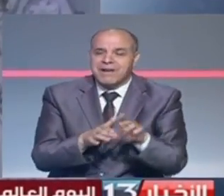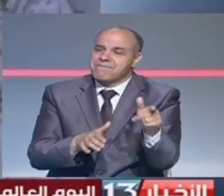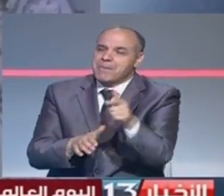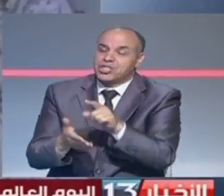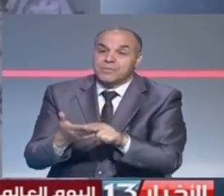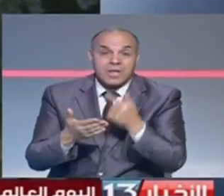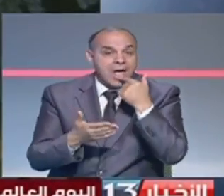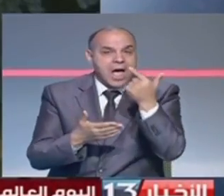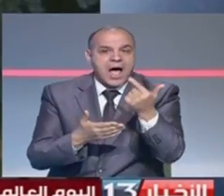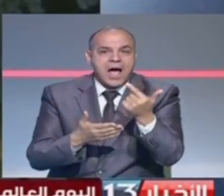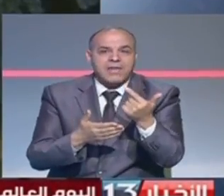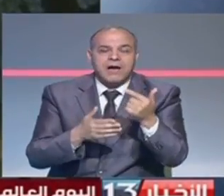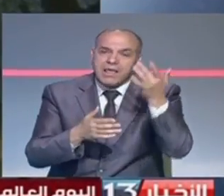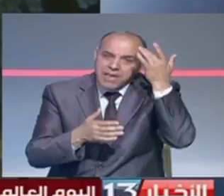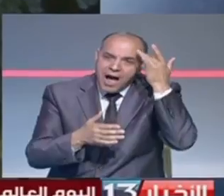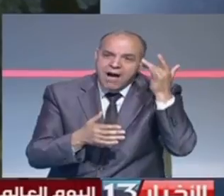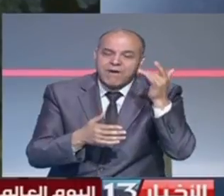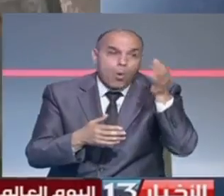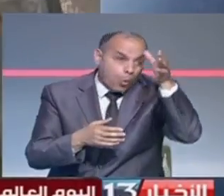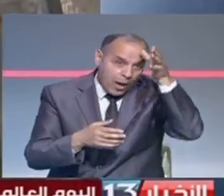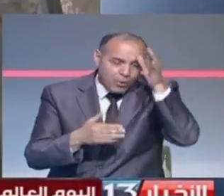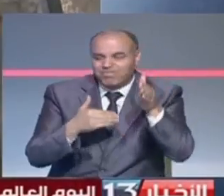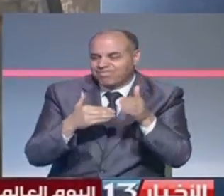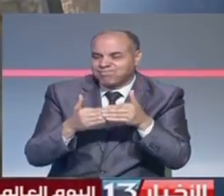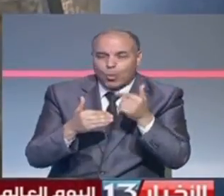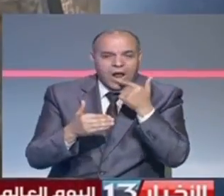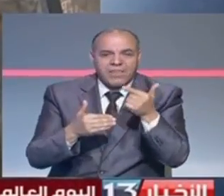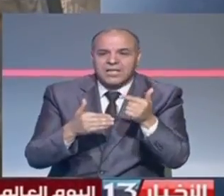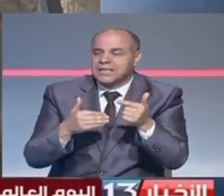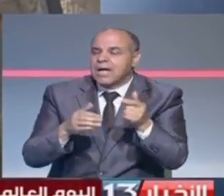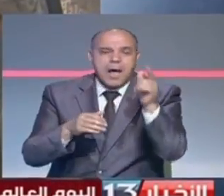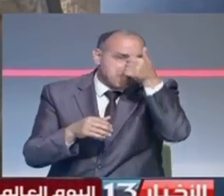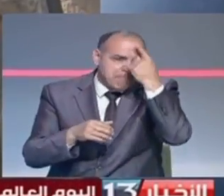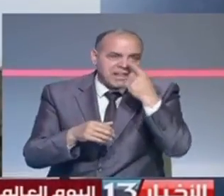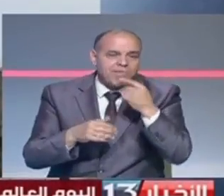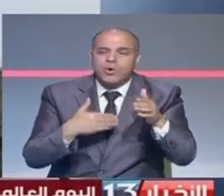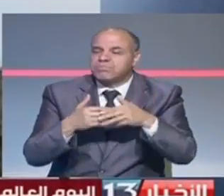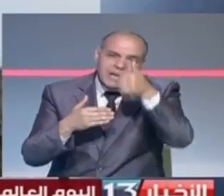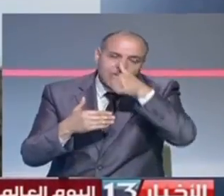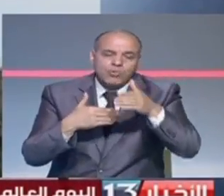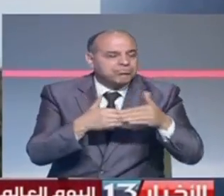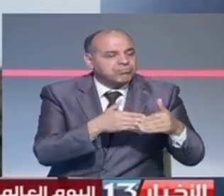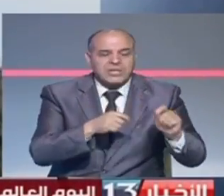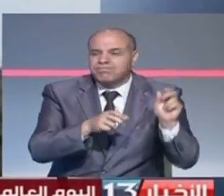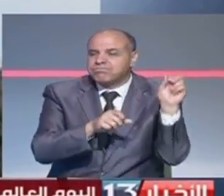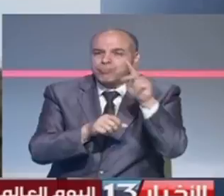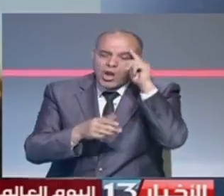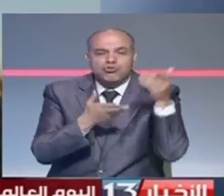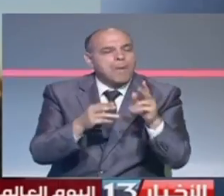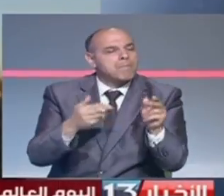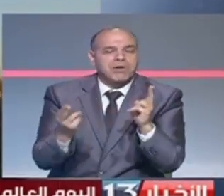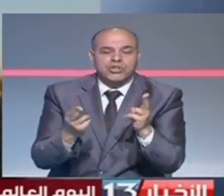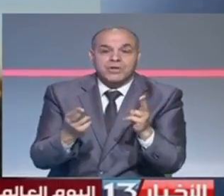وسكنت فيه الحركه الثقافيه والعلميه واصلت ابواب المتاحف والمعالم الاثريه امام الزائرين والسياح